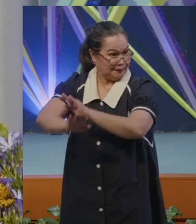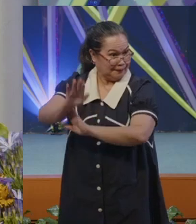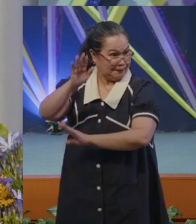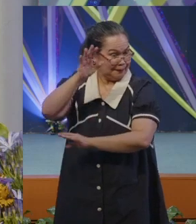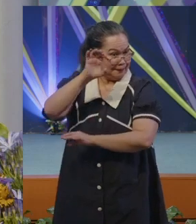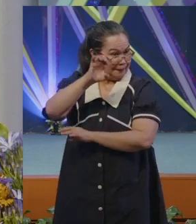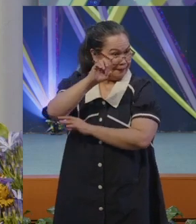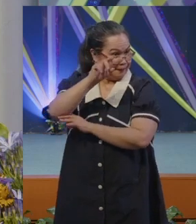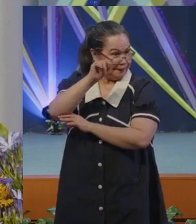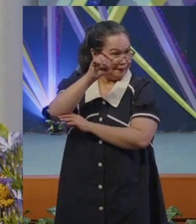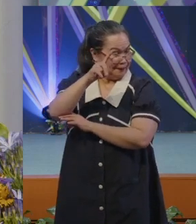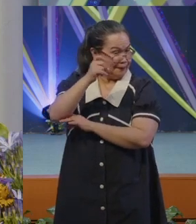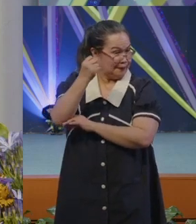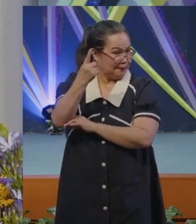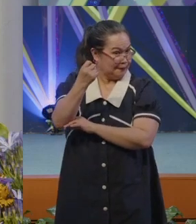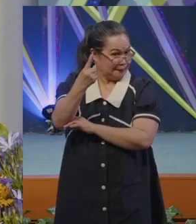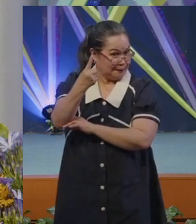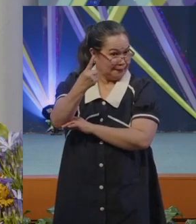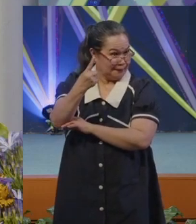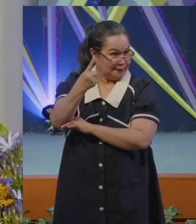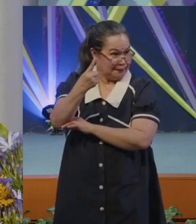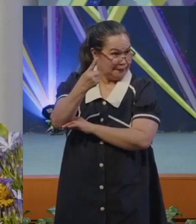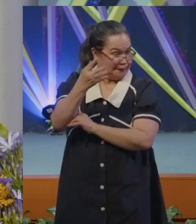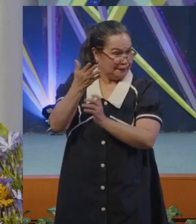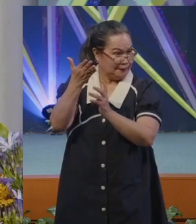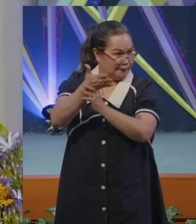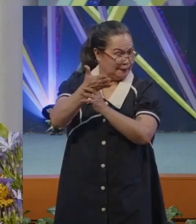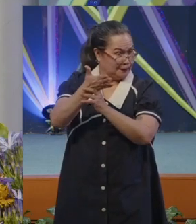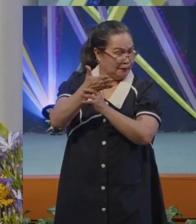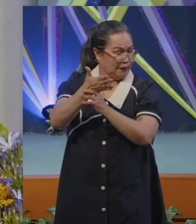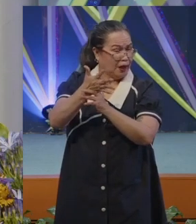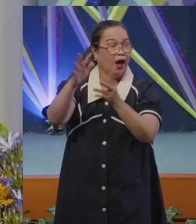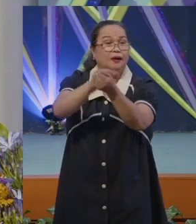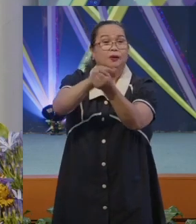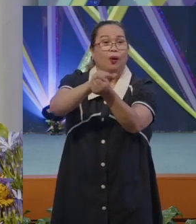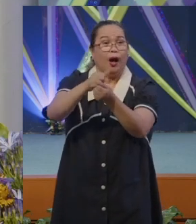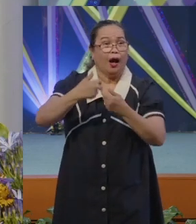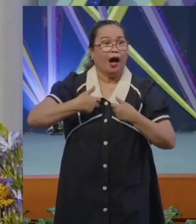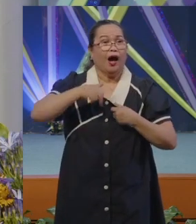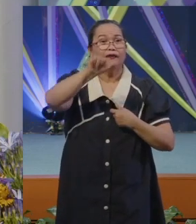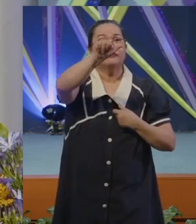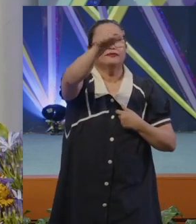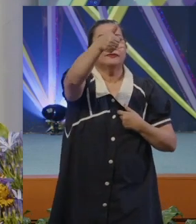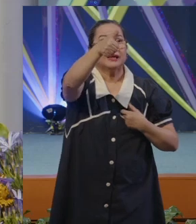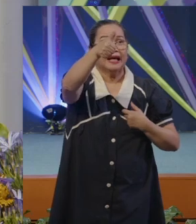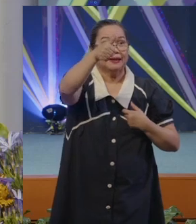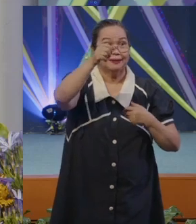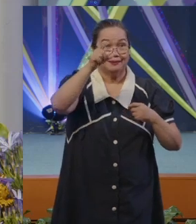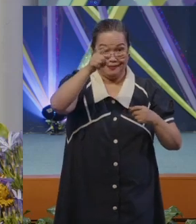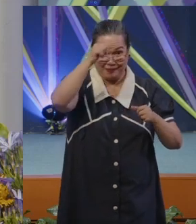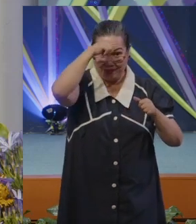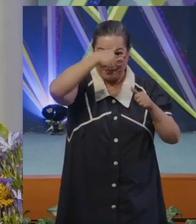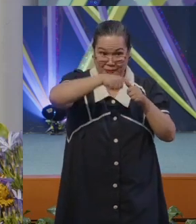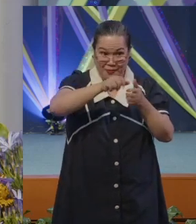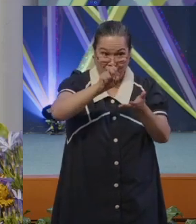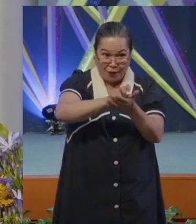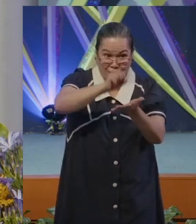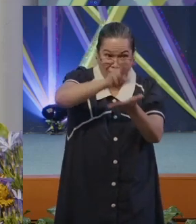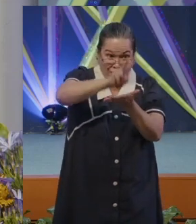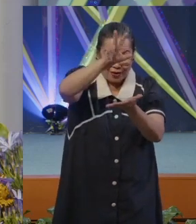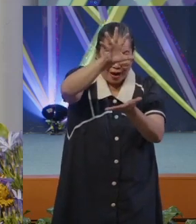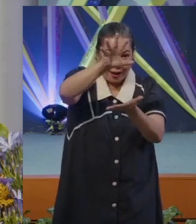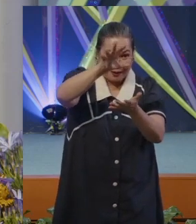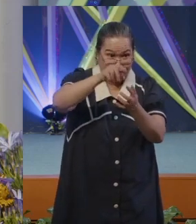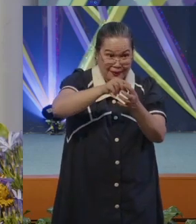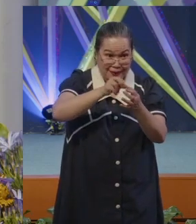hanggang Exodus 11, through plagues. So meron 10 plagues. Pinalaya sila ng